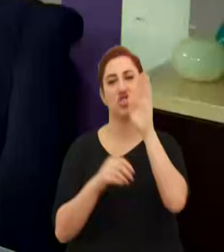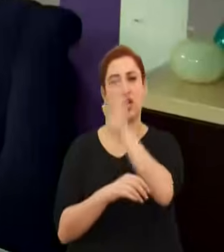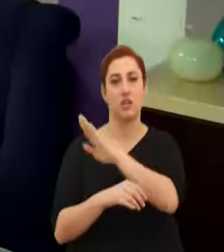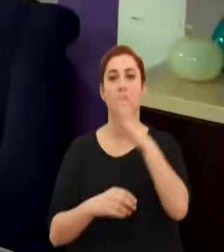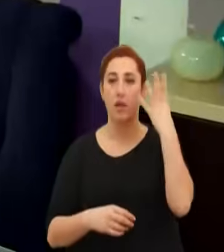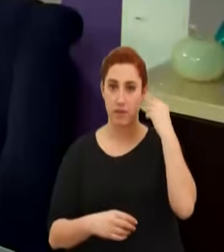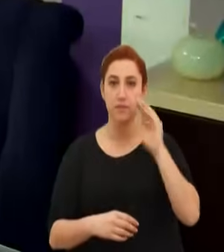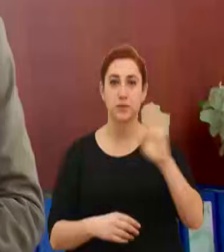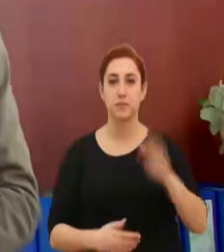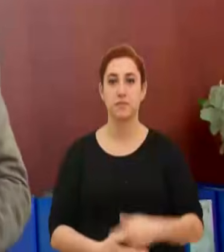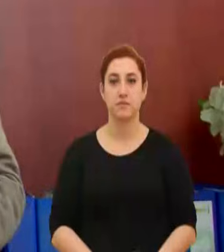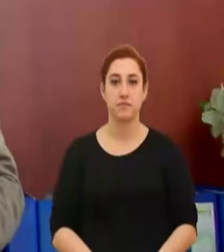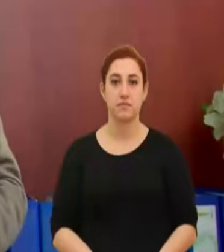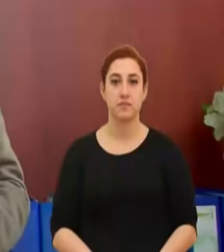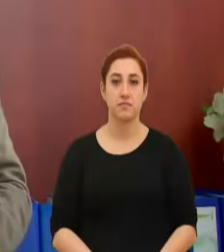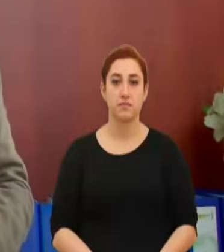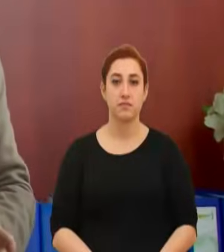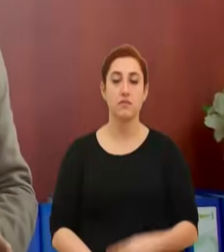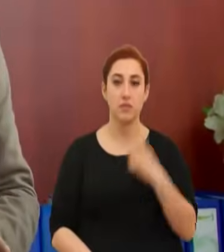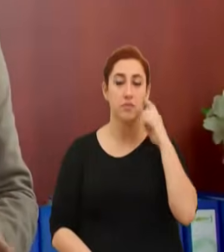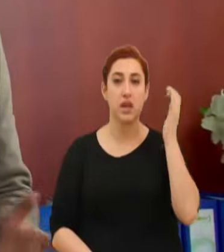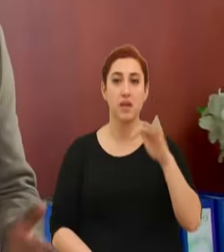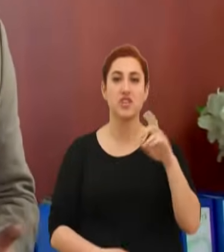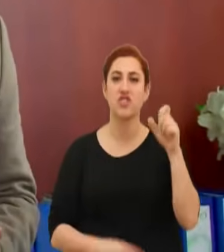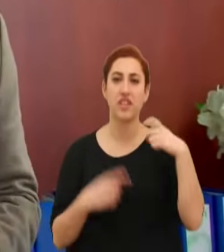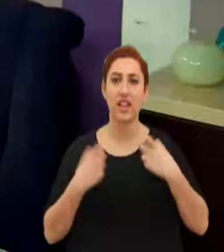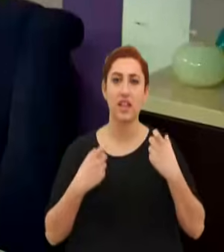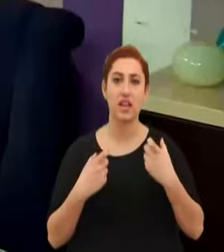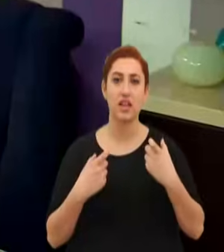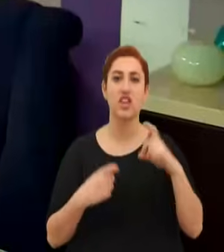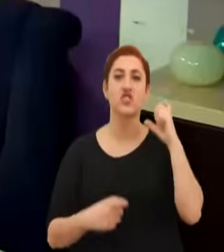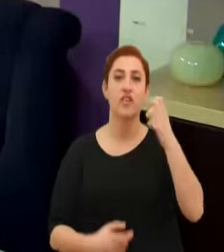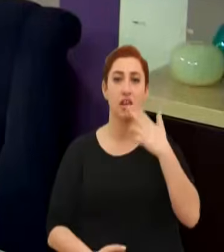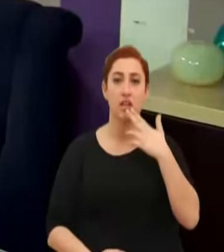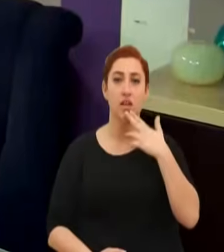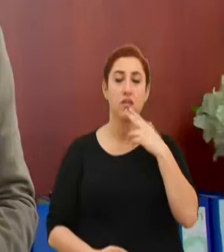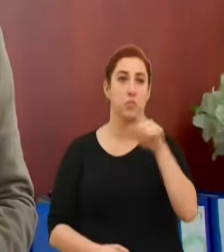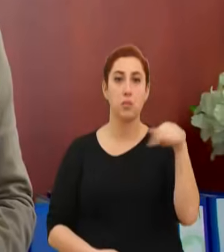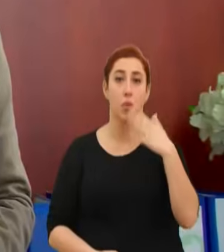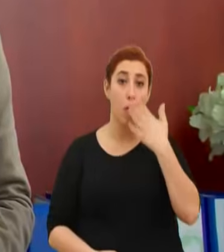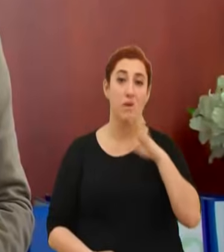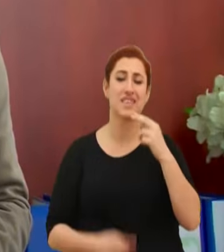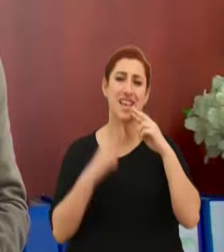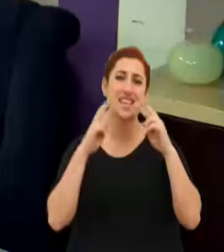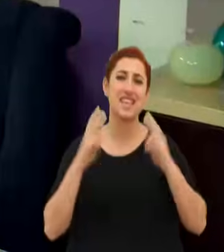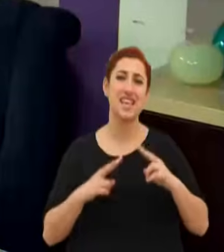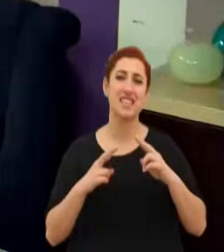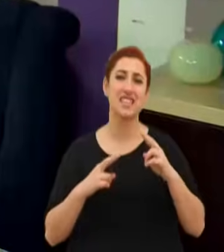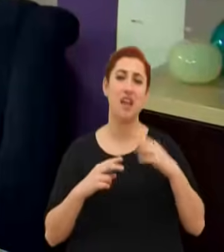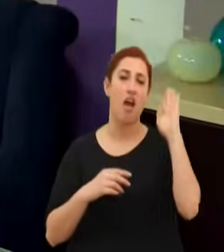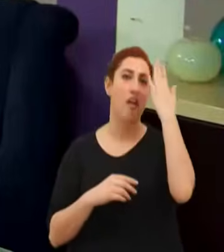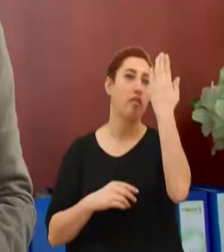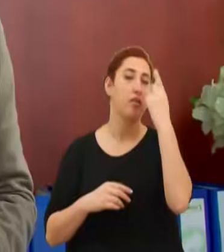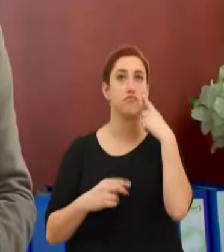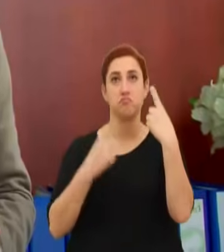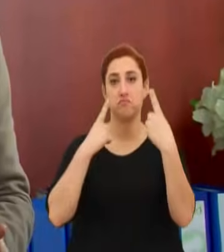tamam mı? Anlaşıldı efendim. Bu arada Cavidan nerede? Cavidan Hanım ortalarda yoksa kesinlikle ayna